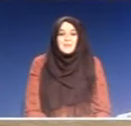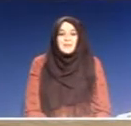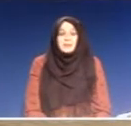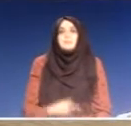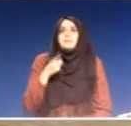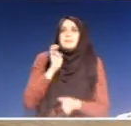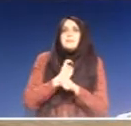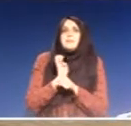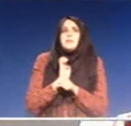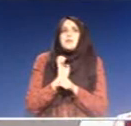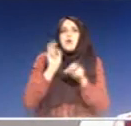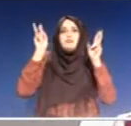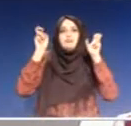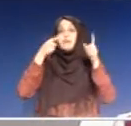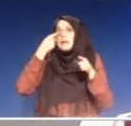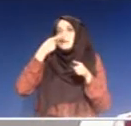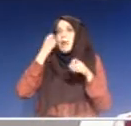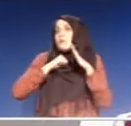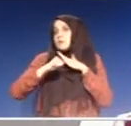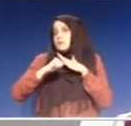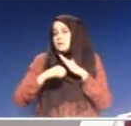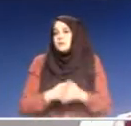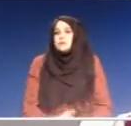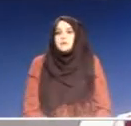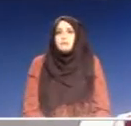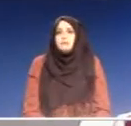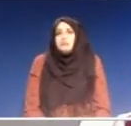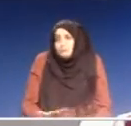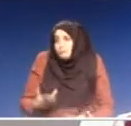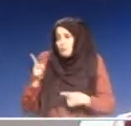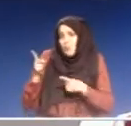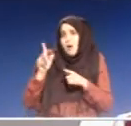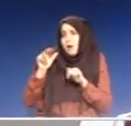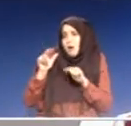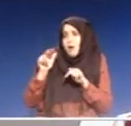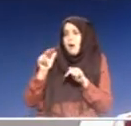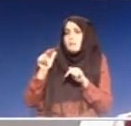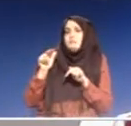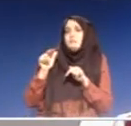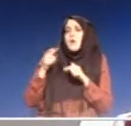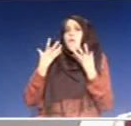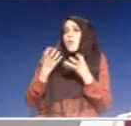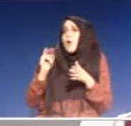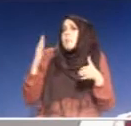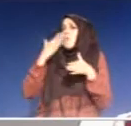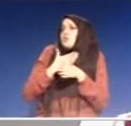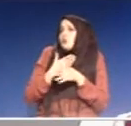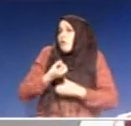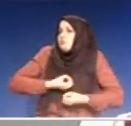هذه الحلقة الخبرة العقارية. هل لديك يعني مداخلة